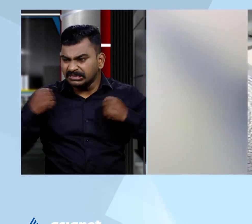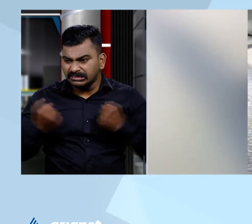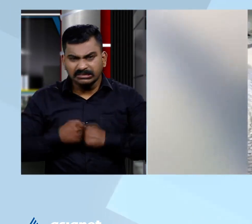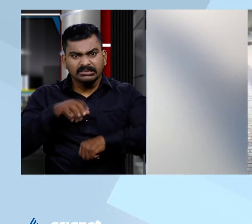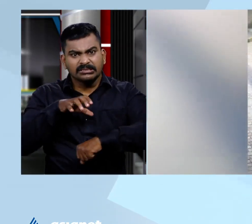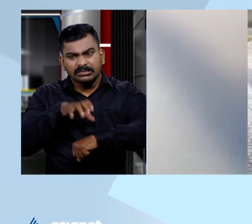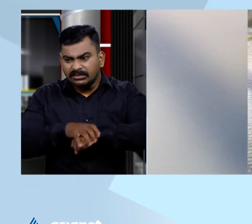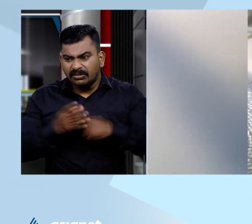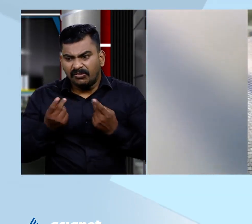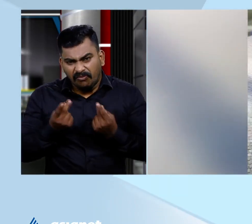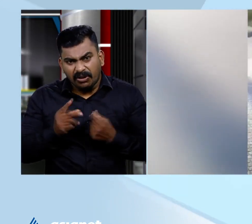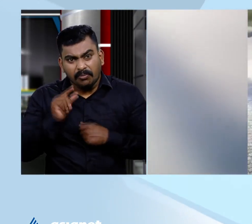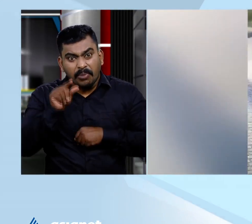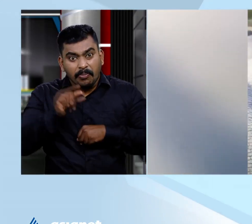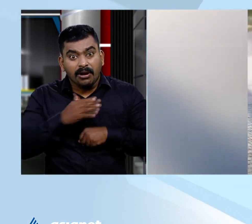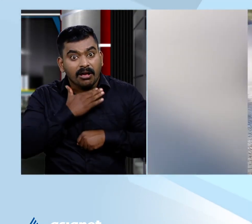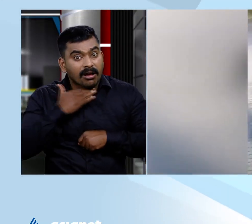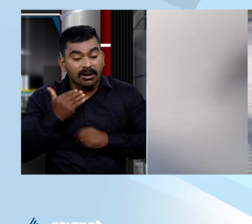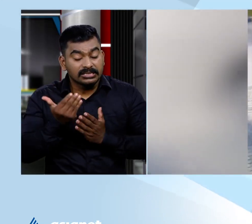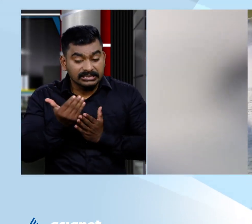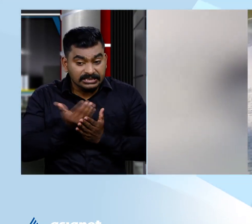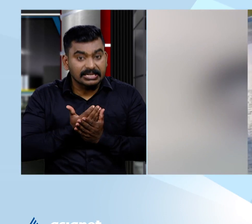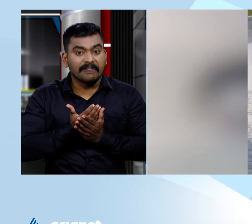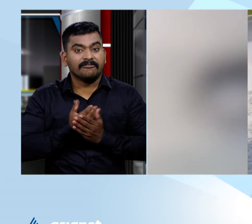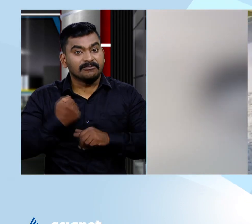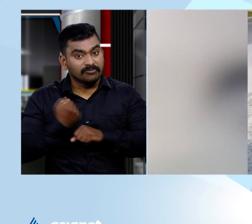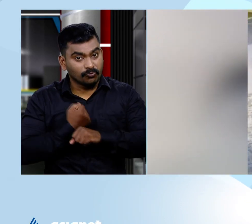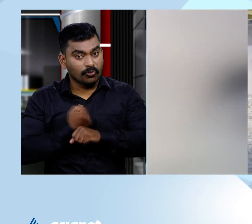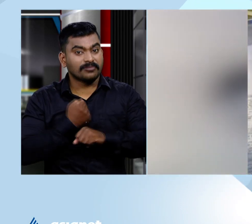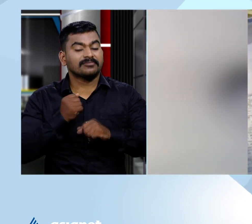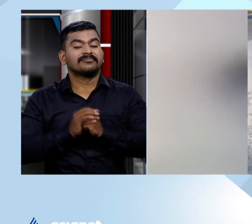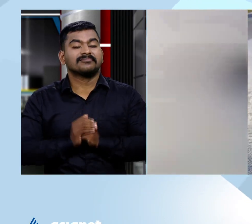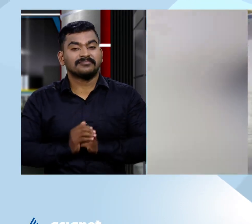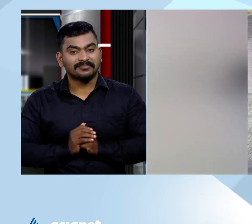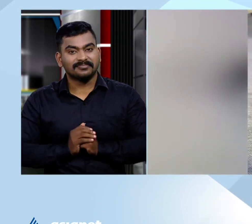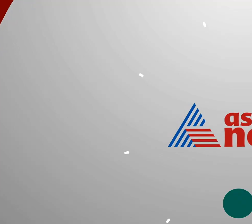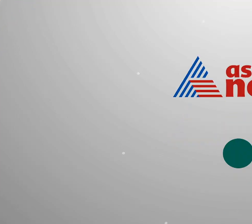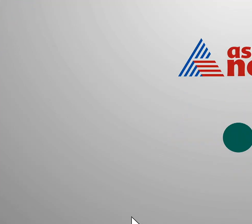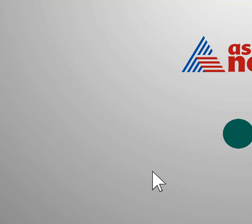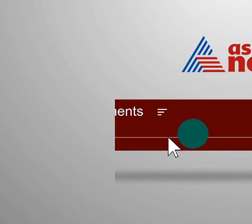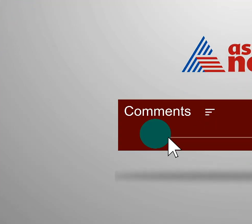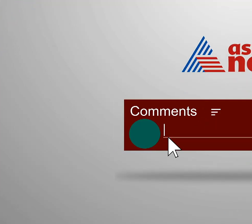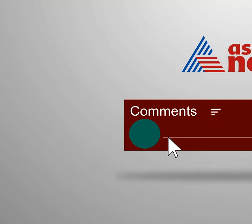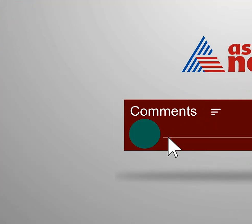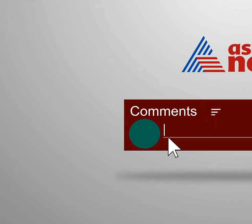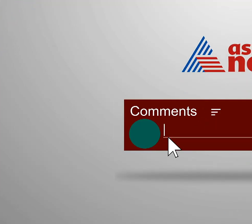തുറന്നുവിടാനുള്ള ശ്രമം തുടരുകയാണെന്നും വനം വകുപ്പ് അറിയിച്ചു. ഏഷ്യാനെറ്റ് ന്യൂസ്, ബംഗളൂരു.